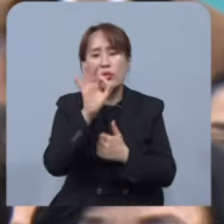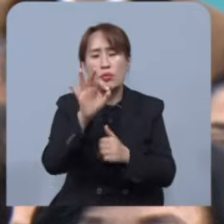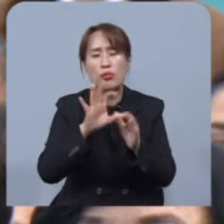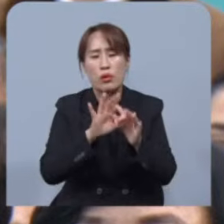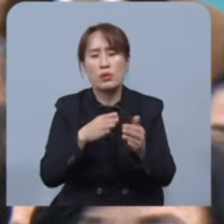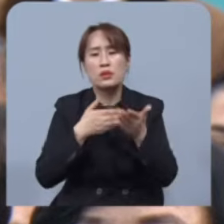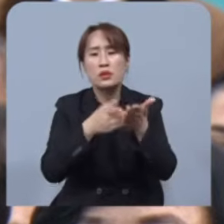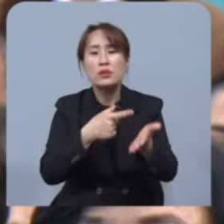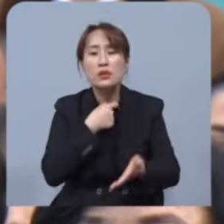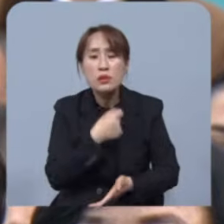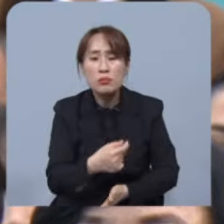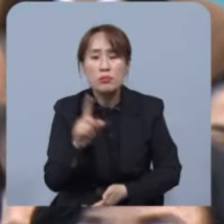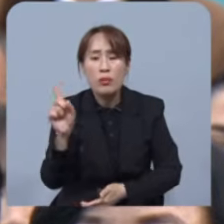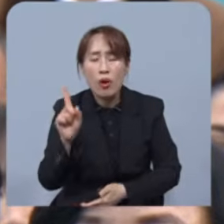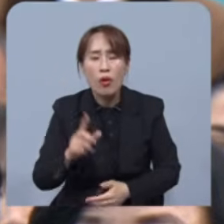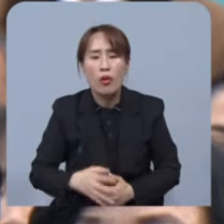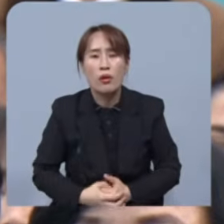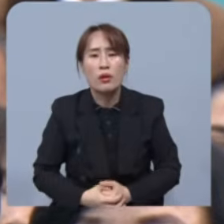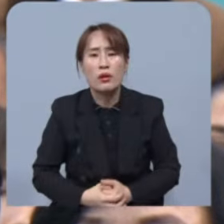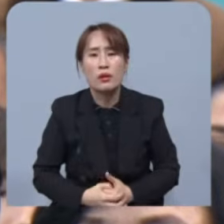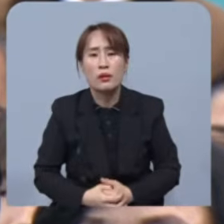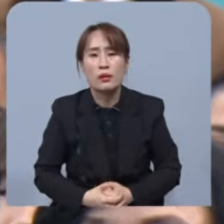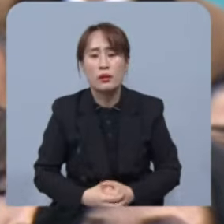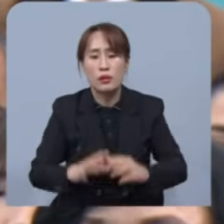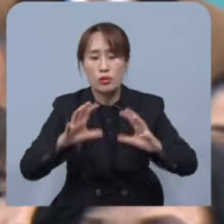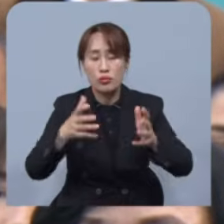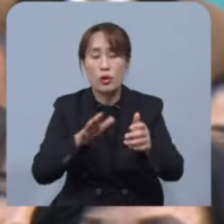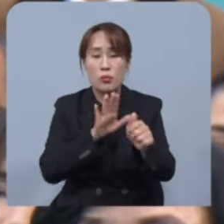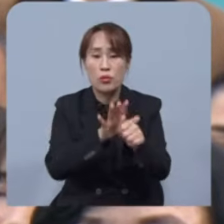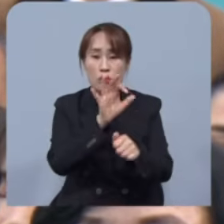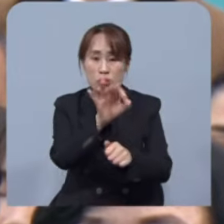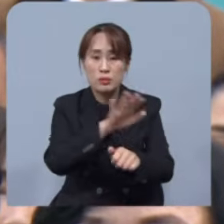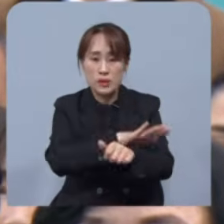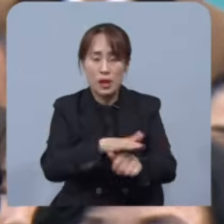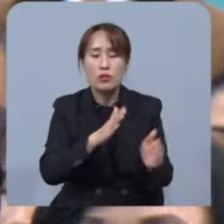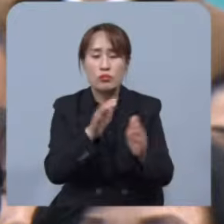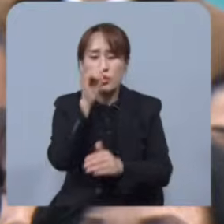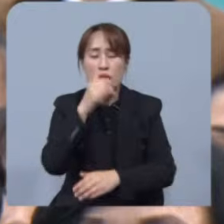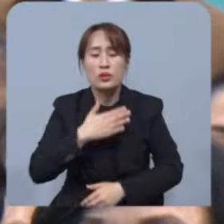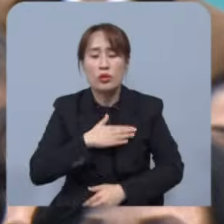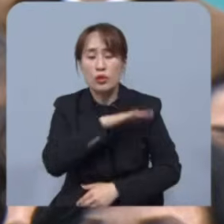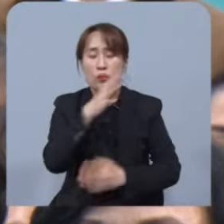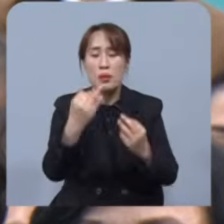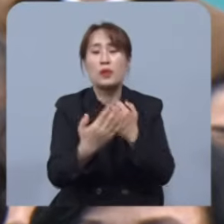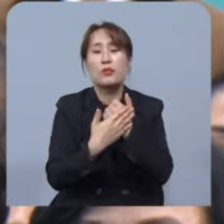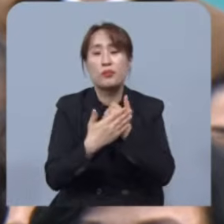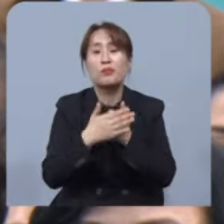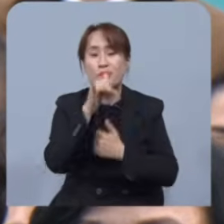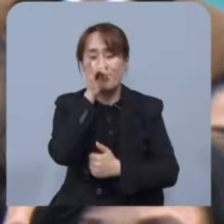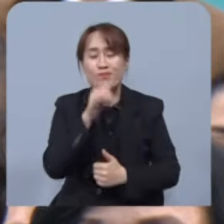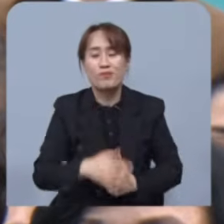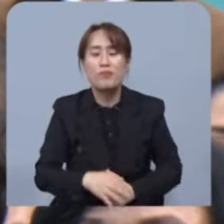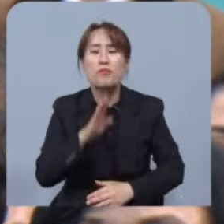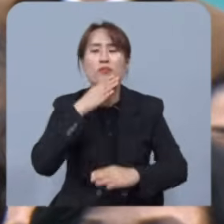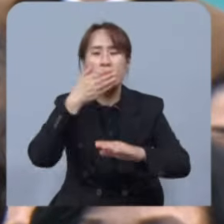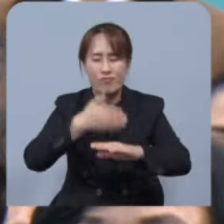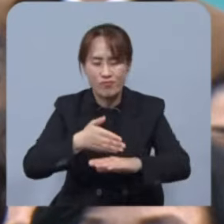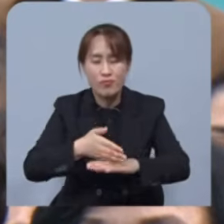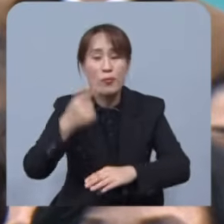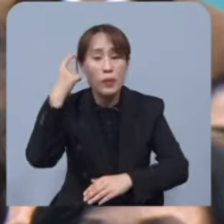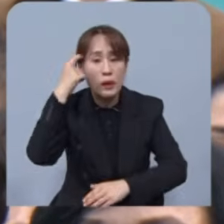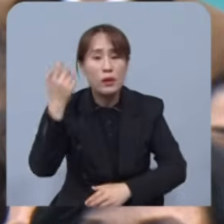좀 제안드리고 싶은 부분은 그 국가 보조금이 잘 만들어져 있습니다. 최근에 저희도 도움을 많이 받았습니다. 정말